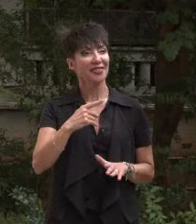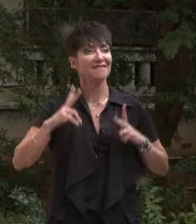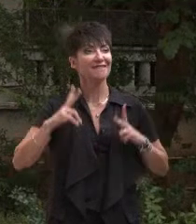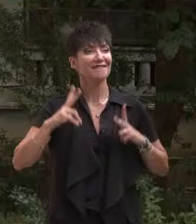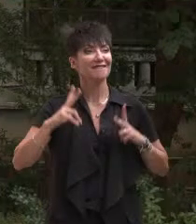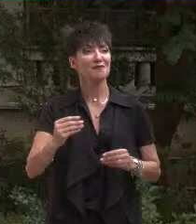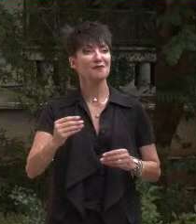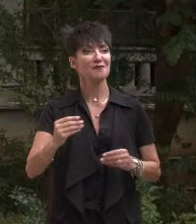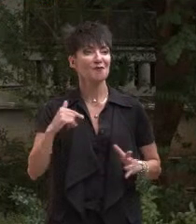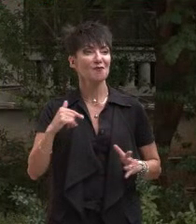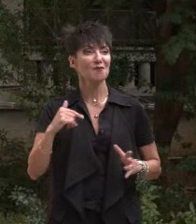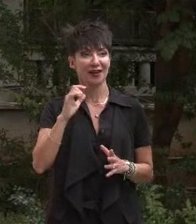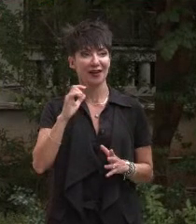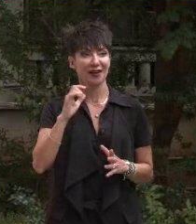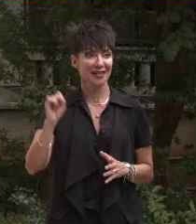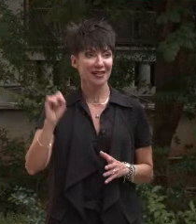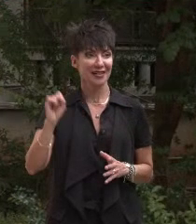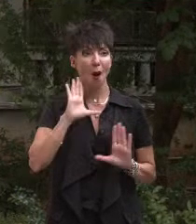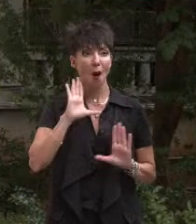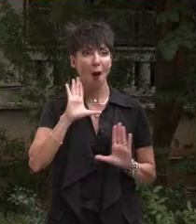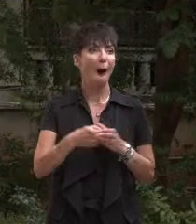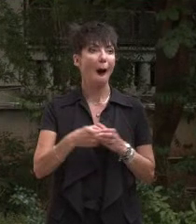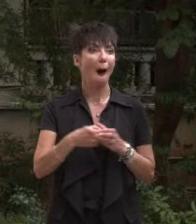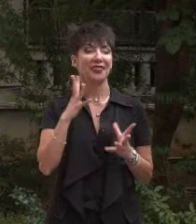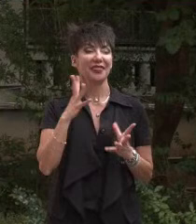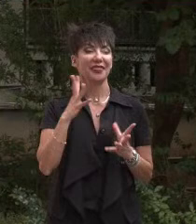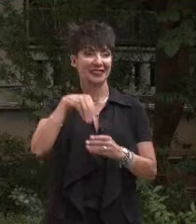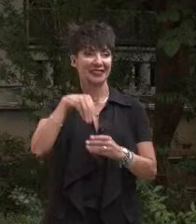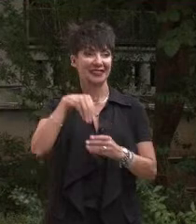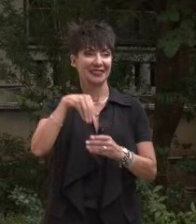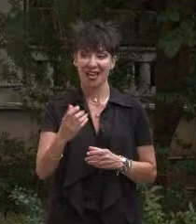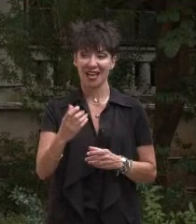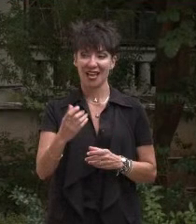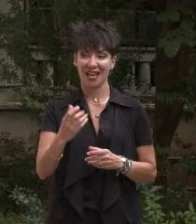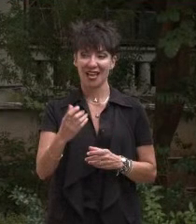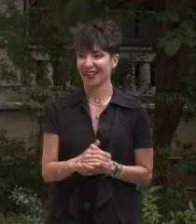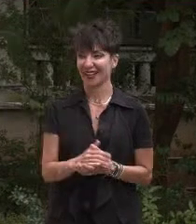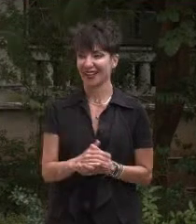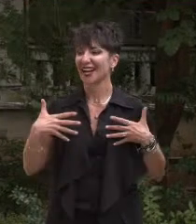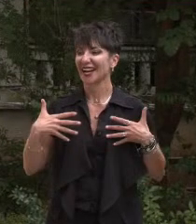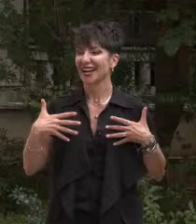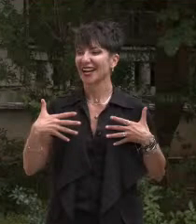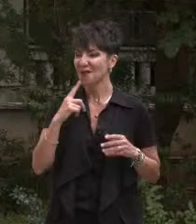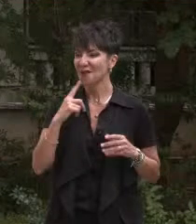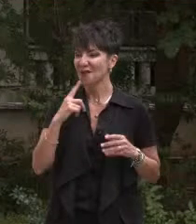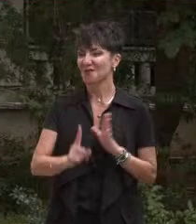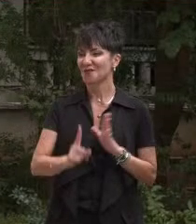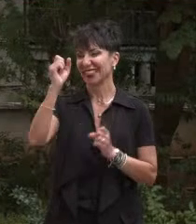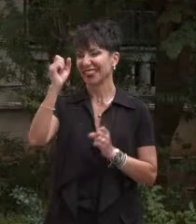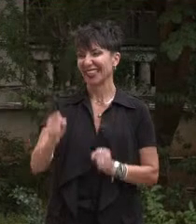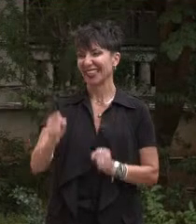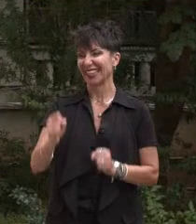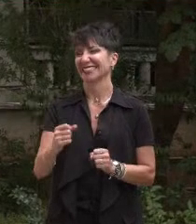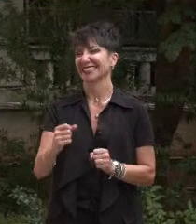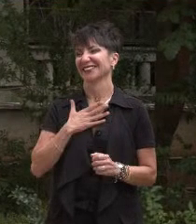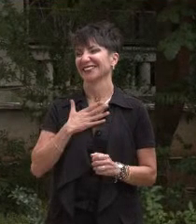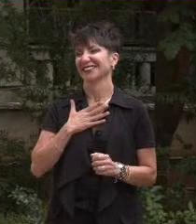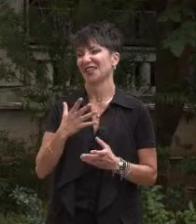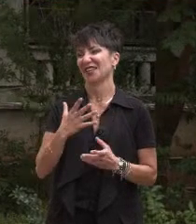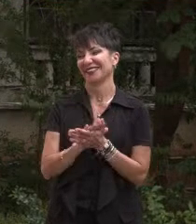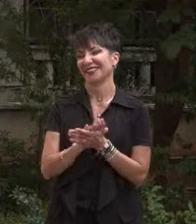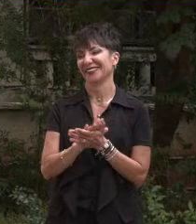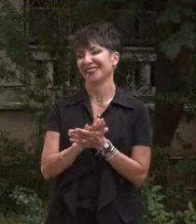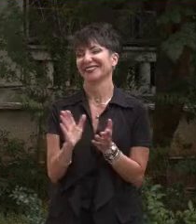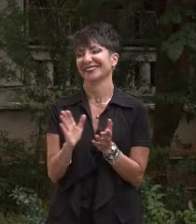πολύ με την ομαδική αυτή συμμετοχή τους και χαρήκαμε πολύ που πήραμε την πρώτη θέση. Σας ευχαριστούμε πολύ. Να είστε